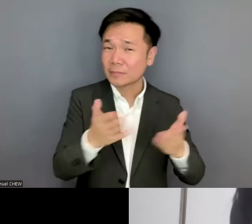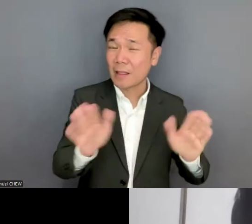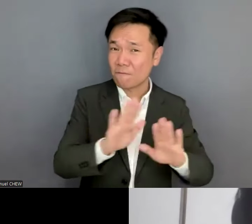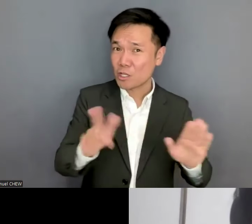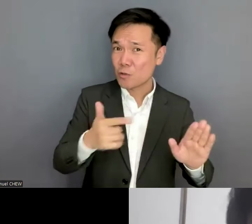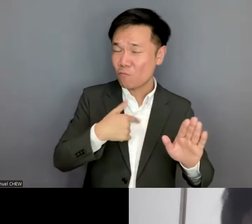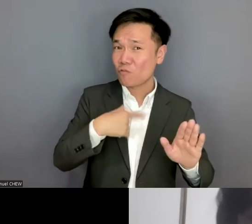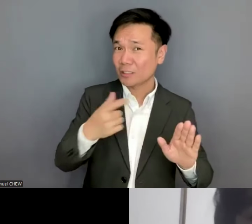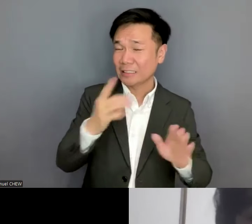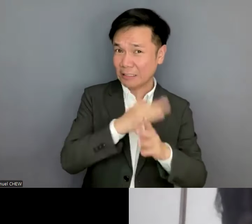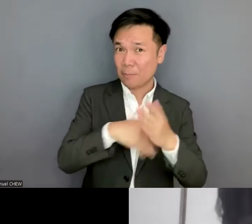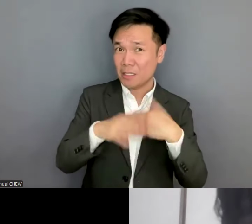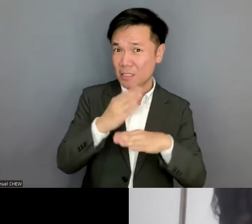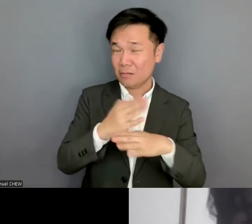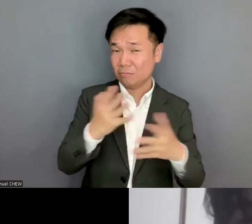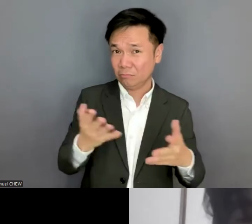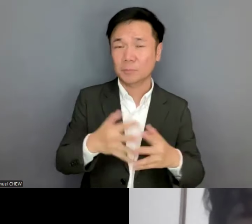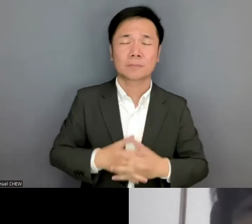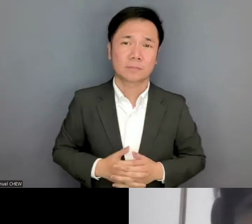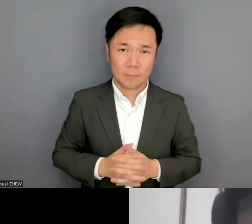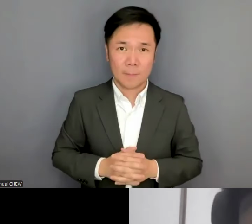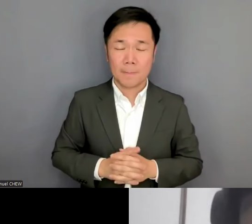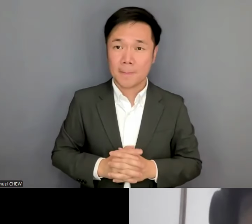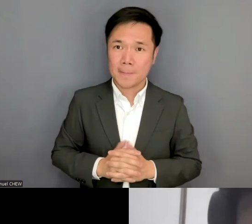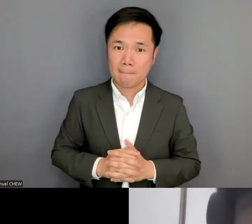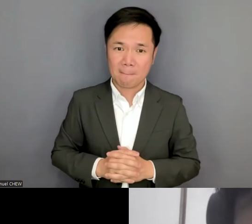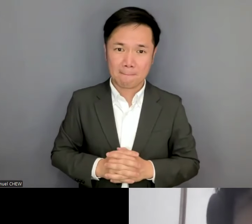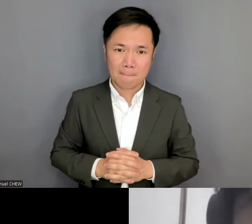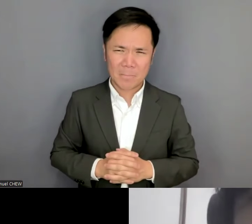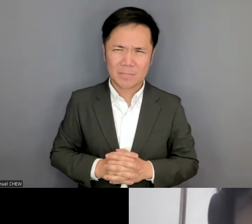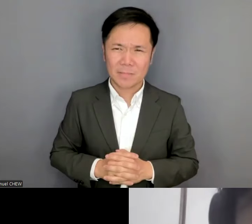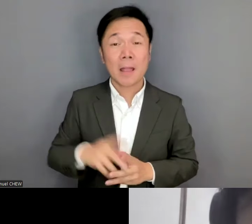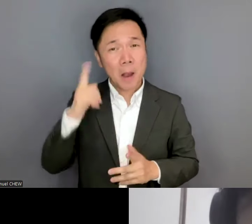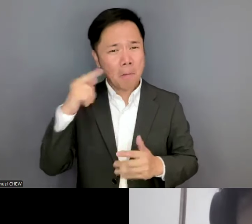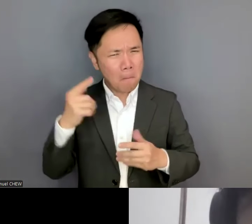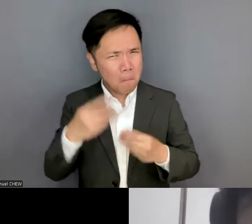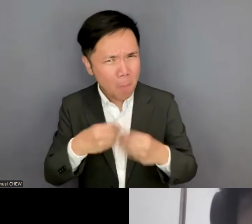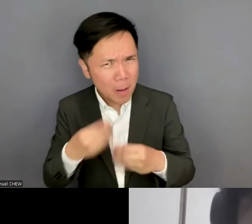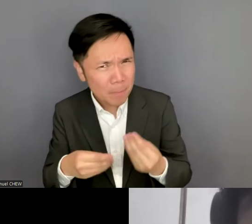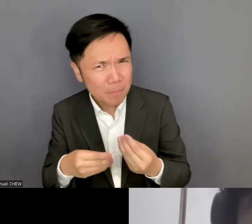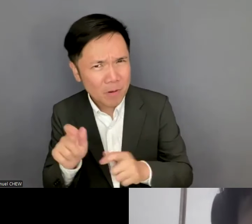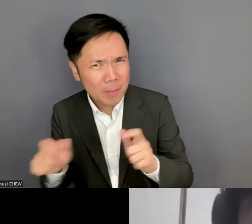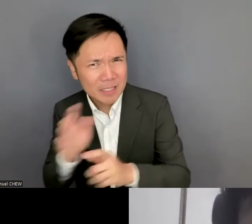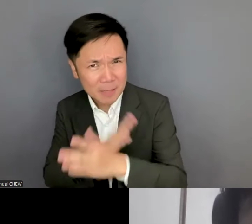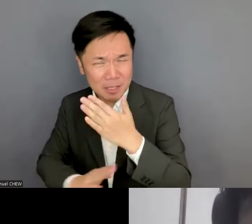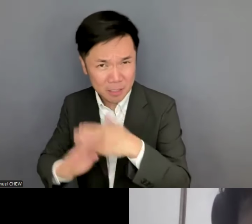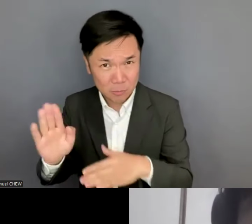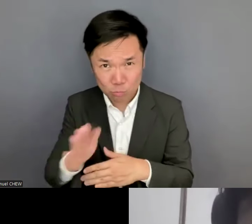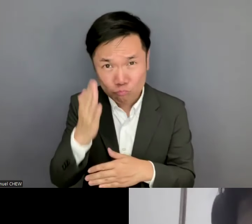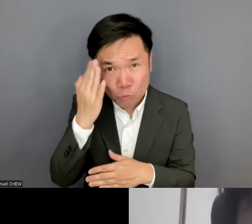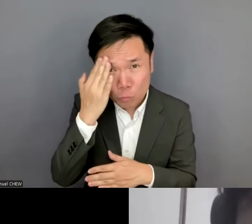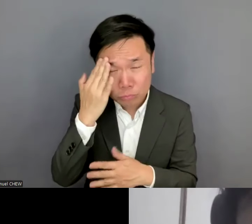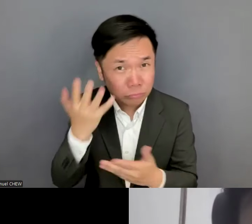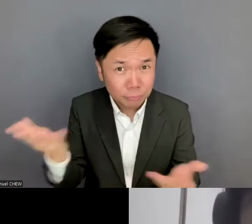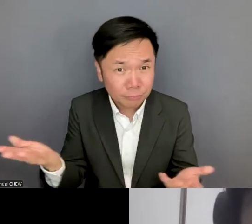disabilities. des jeunes Do handicapés. you know the Parmi ces real problèmes, problems il y of en a young people with plusieurs, disabilities? mais quels